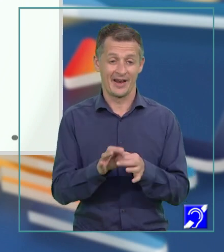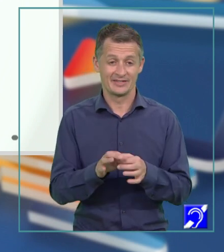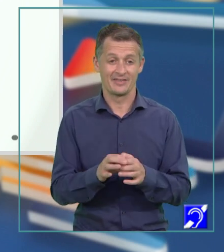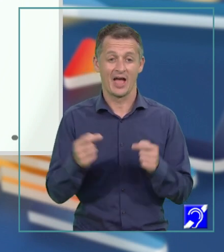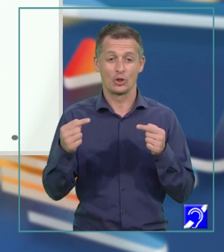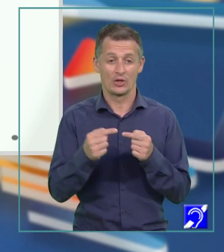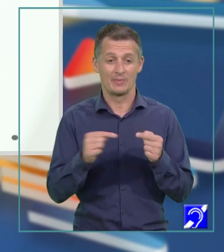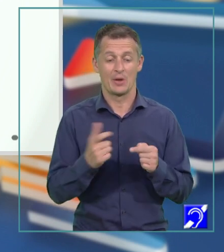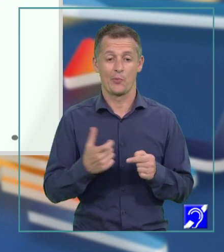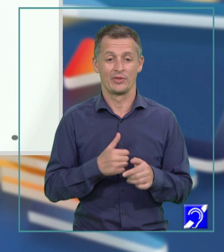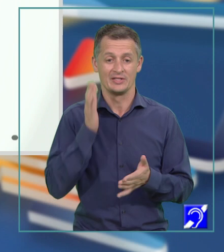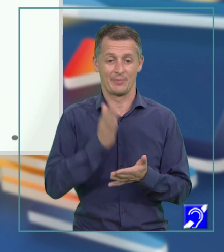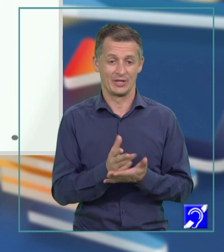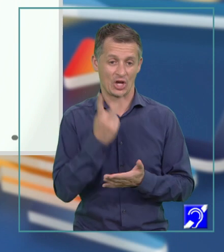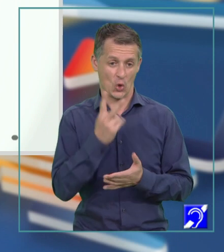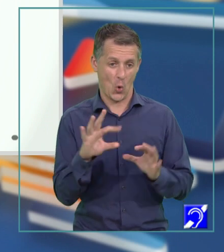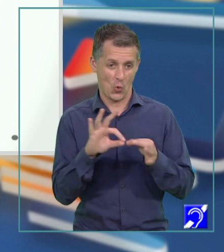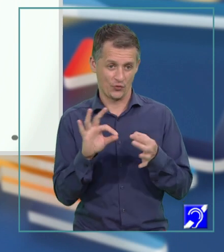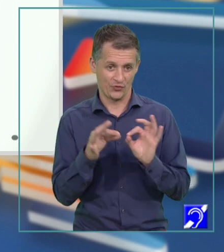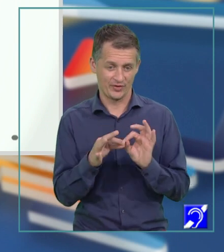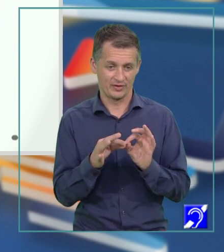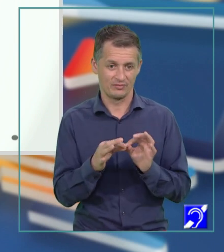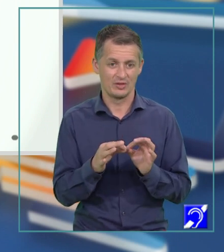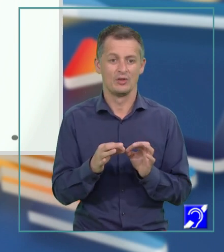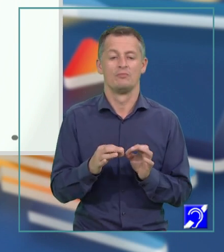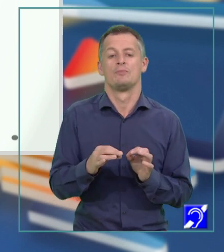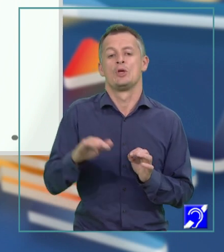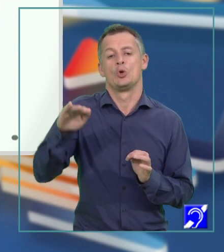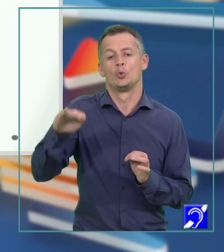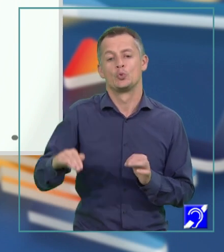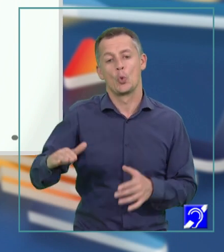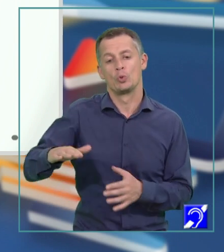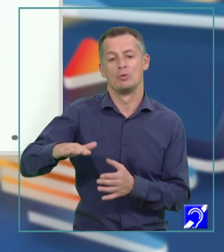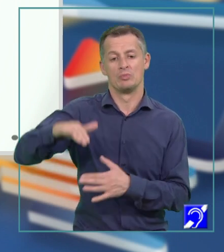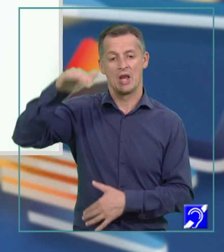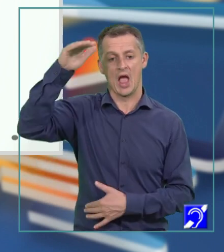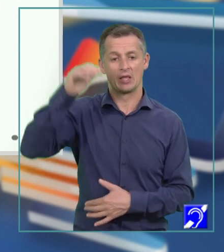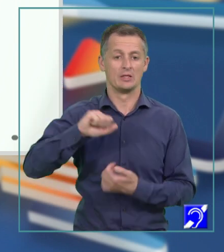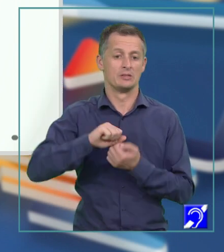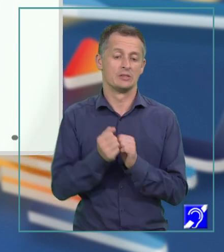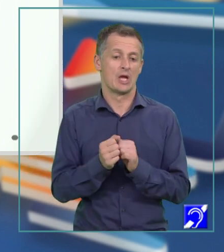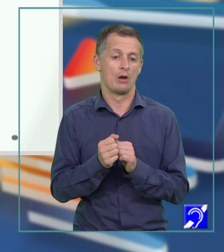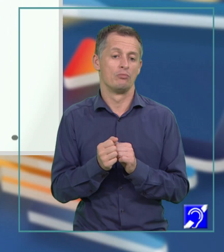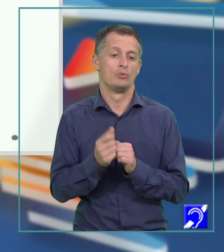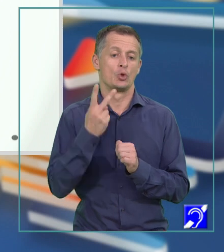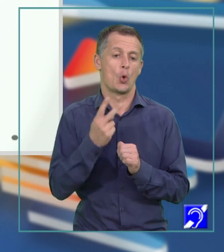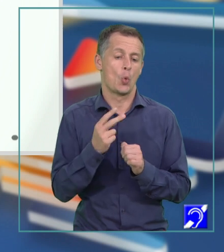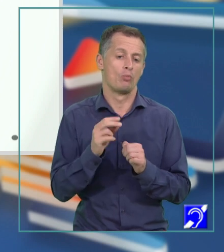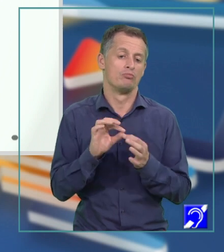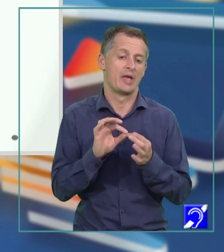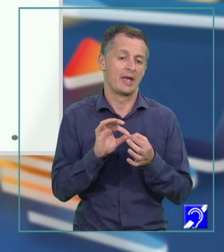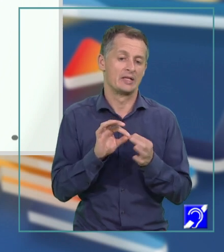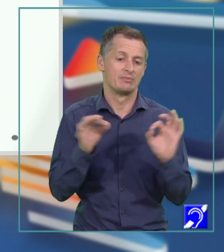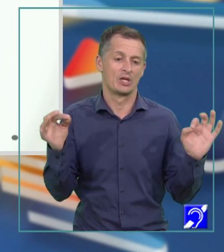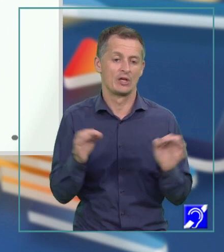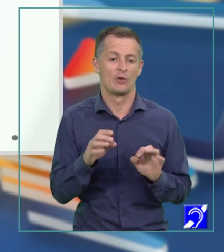se poate stabili între două cuvinte, scund înalt, un cuvânt și o expresie sau două expresii. Tufă de Veneția